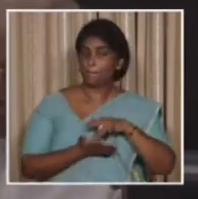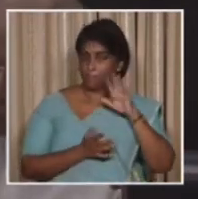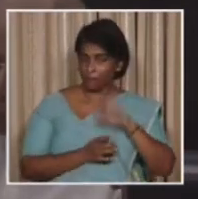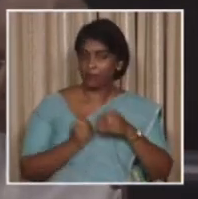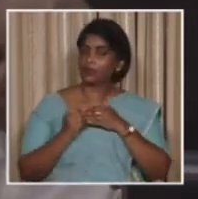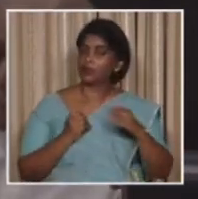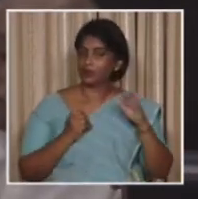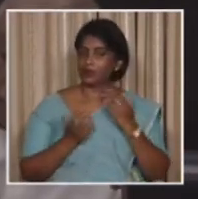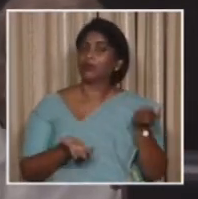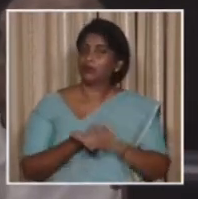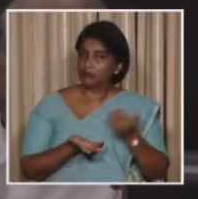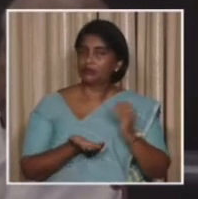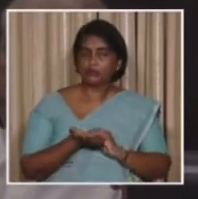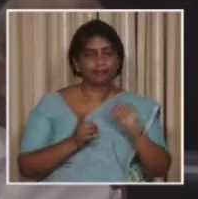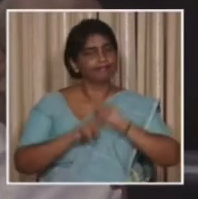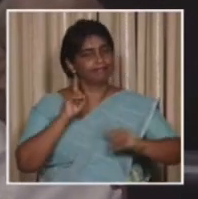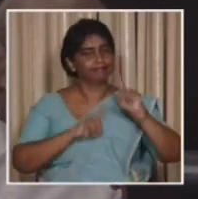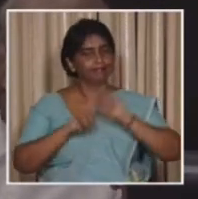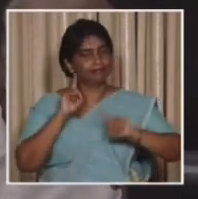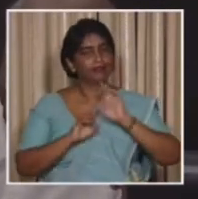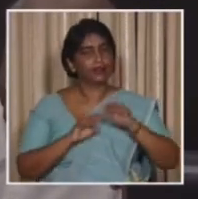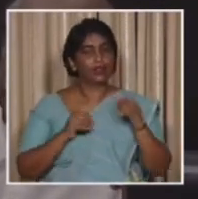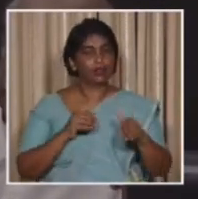සිට දිගින් දිගටම සාකච්ඡා කළා.